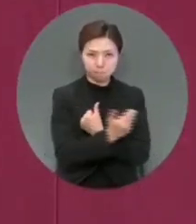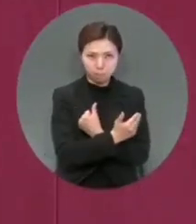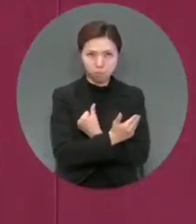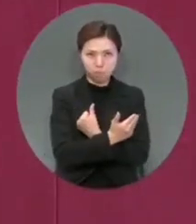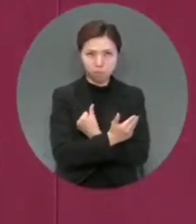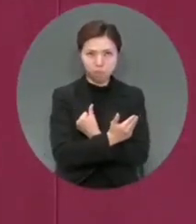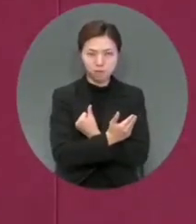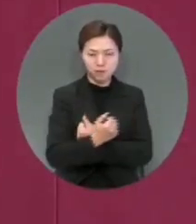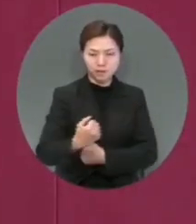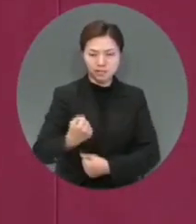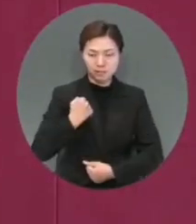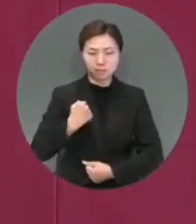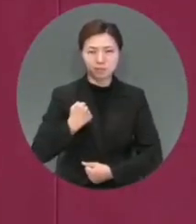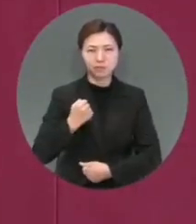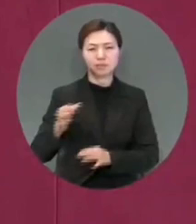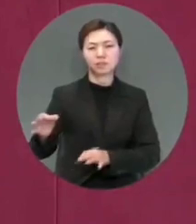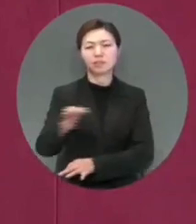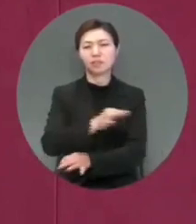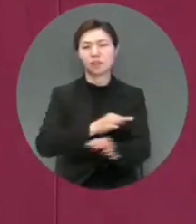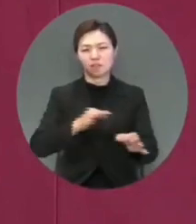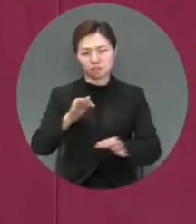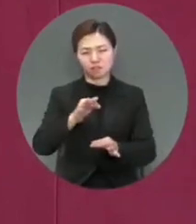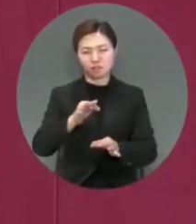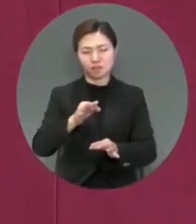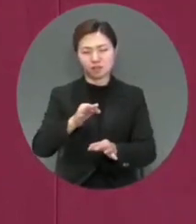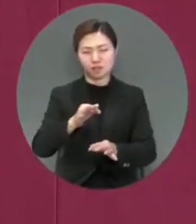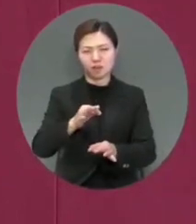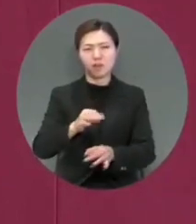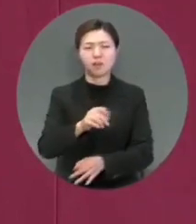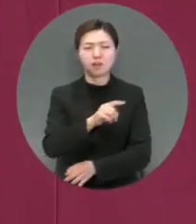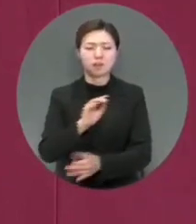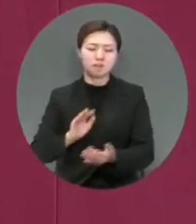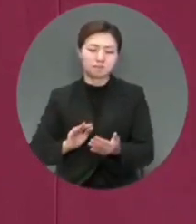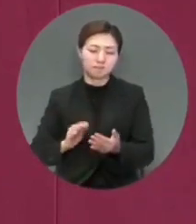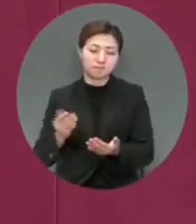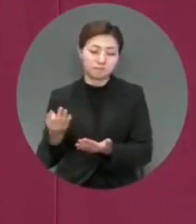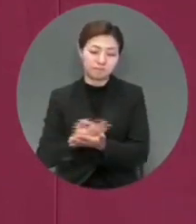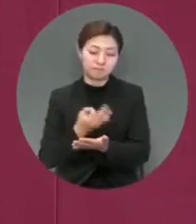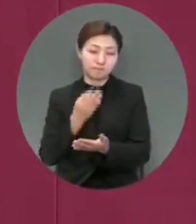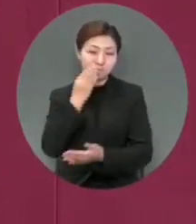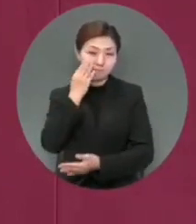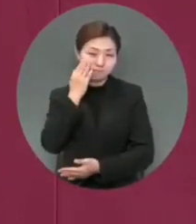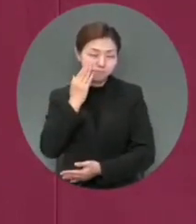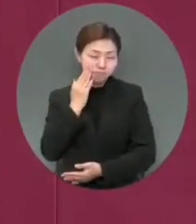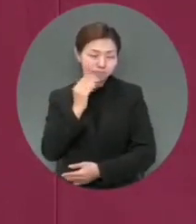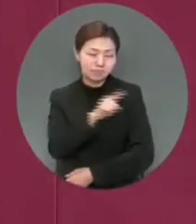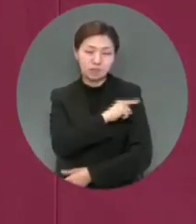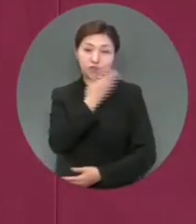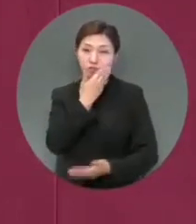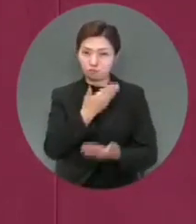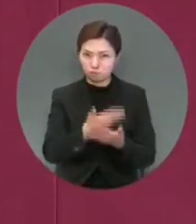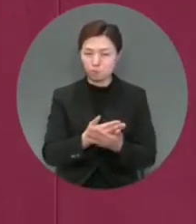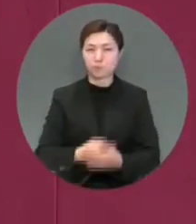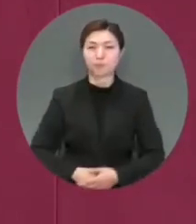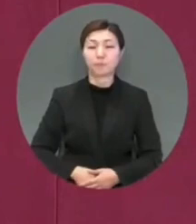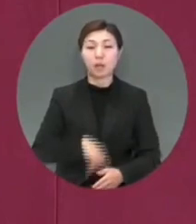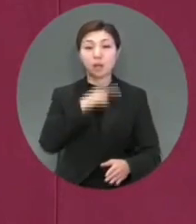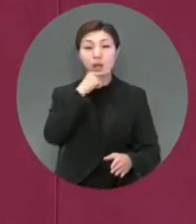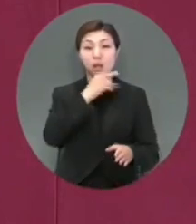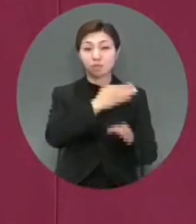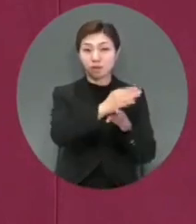초석입니다. 북한의 불법 도발에 강력히 대응하면서 핵미사일 위협에 대한